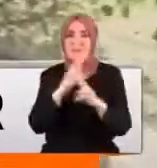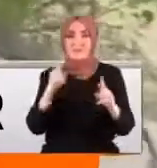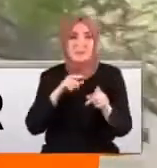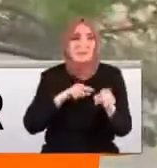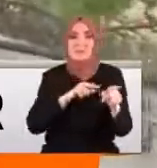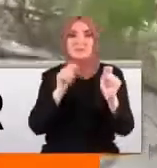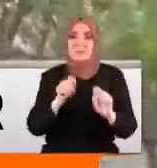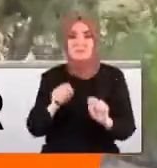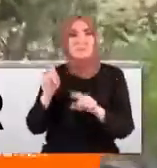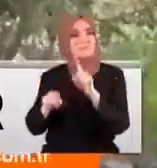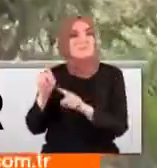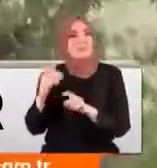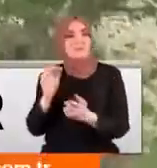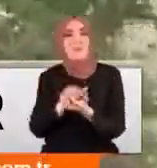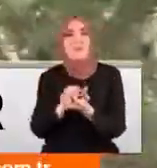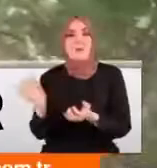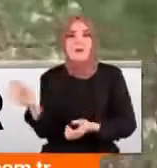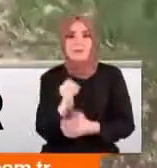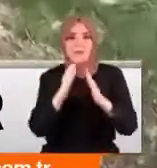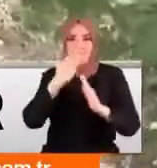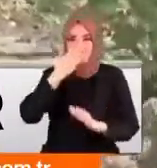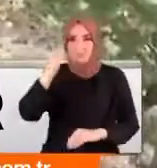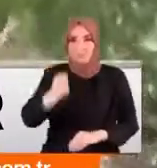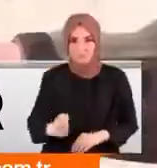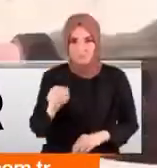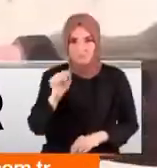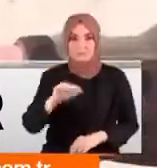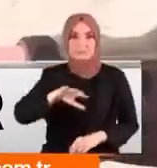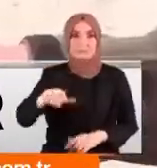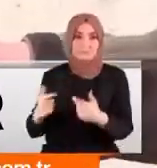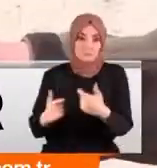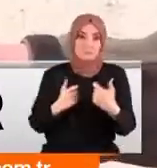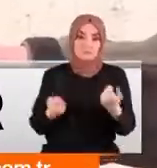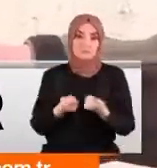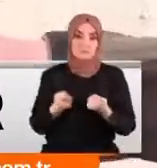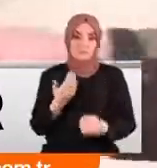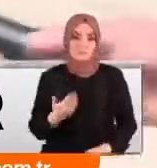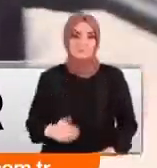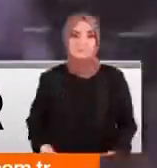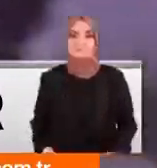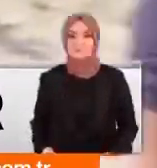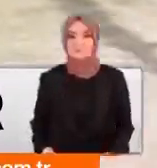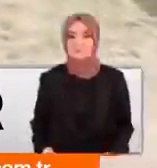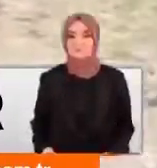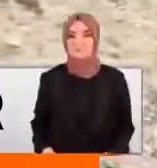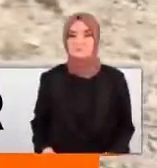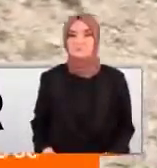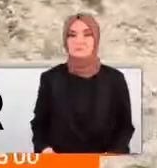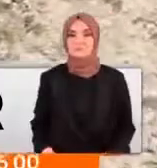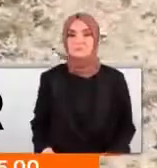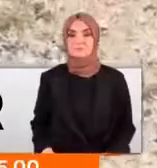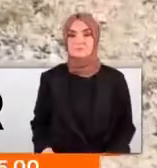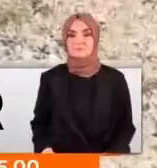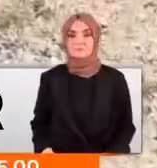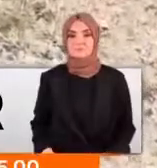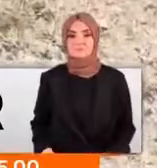köpek alıyor ve sürekli o hırsızlardan korunmaya çalışıyor. İki tane bebeğim köpek getirdi. Köpek bana ne yapacak? Hastane. Önlem